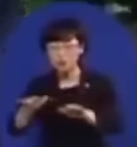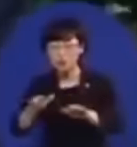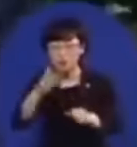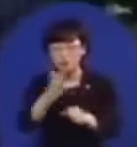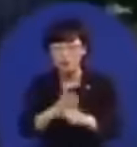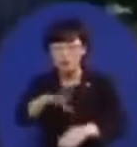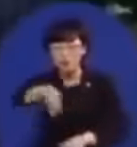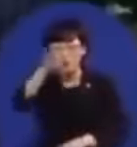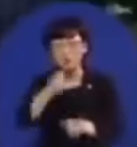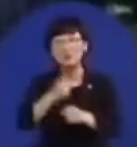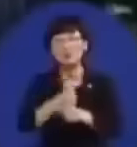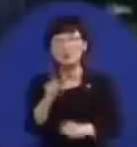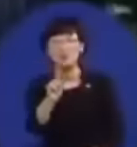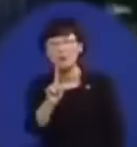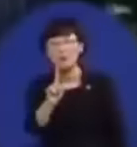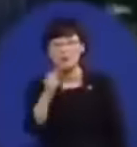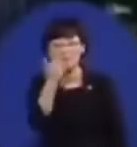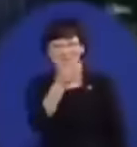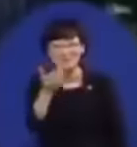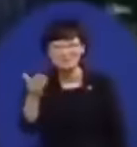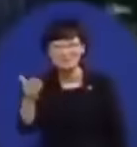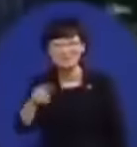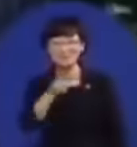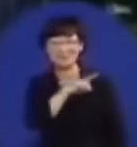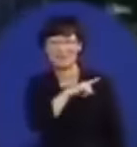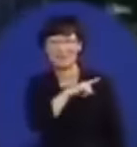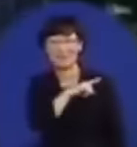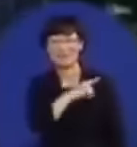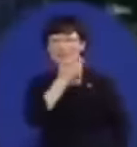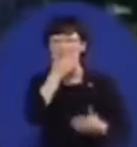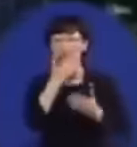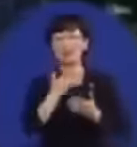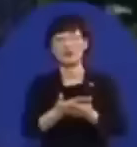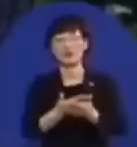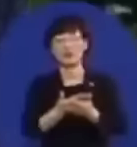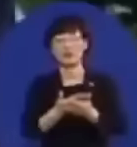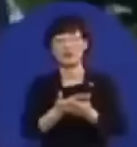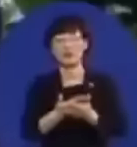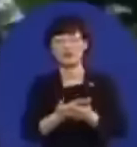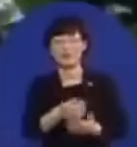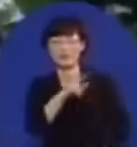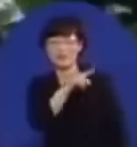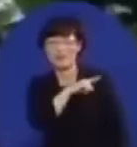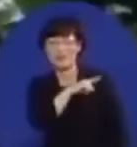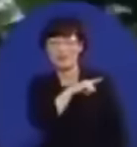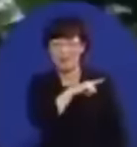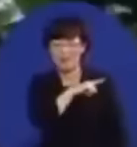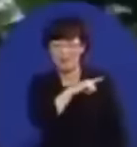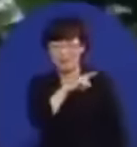먼저 창조한 것이 뭡니까? 제일 중요하고 제일